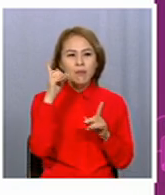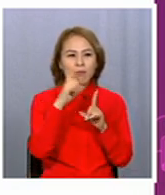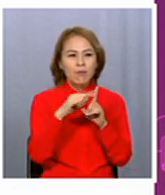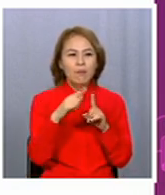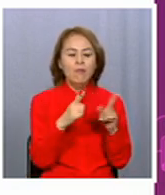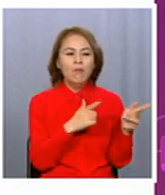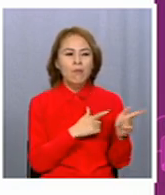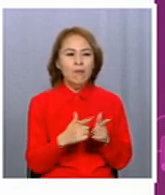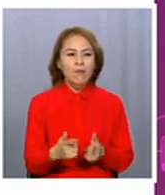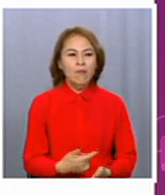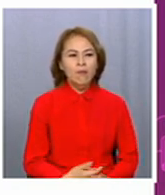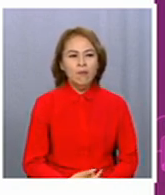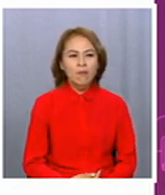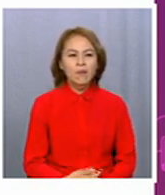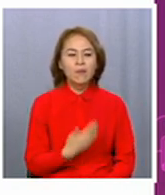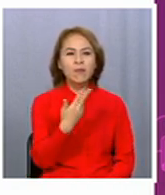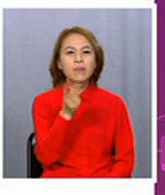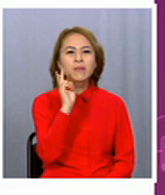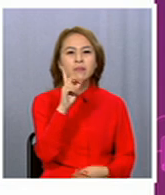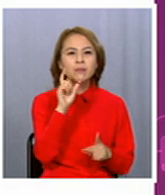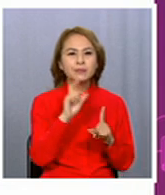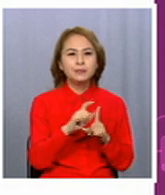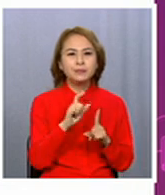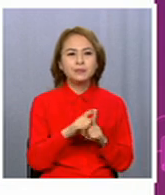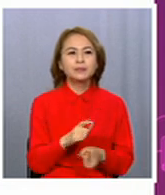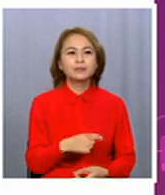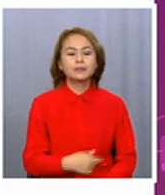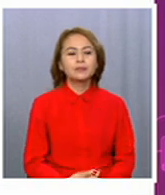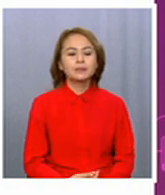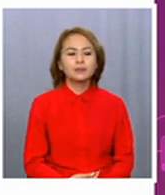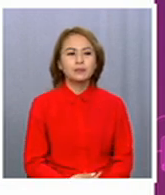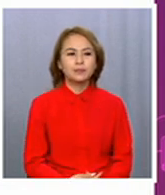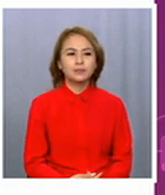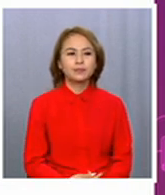берсеңші. Бұл кімнің сөзі еді? Есімізге түсірейік.